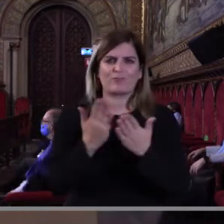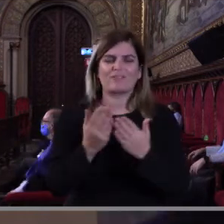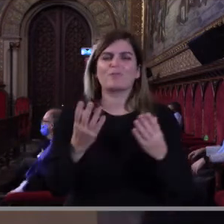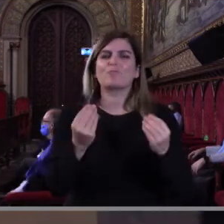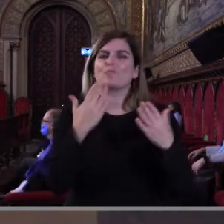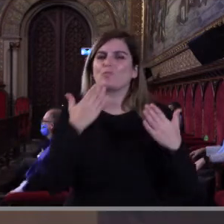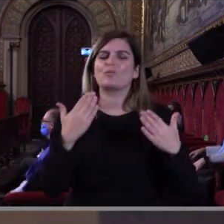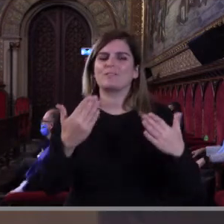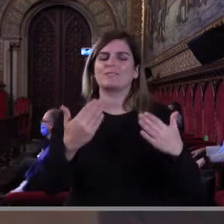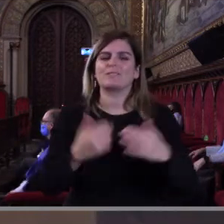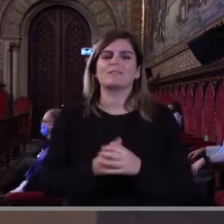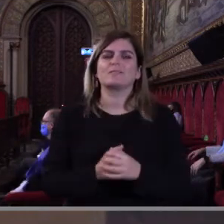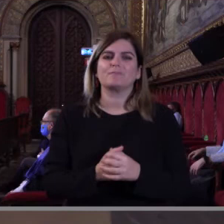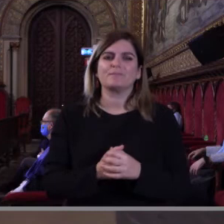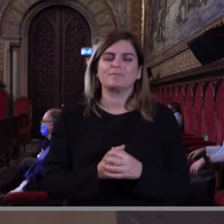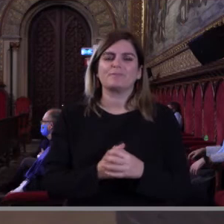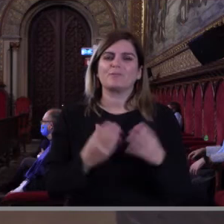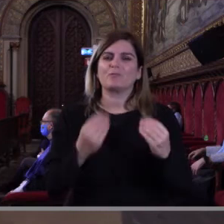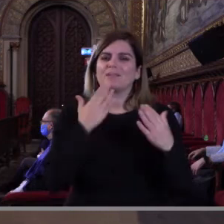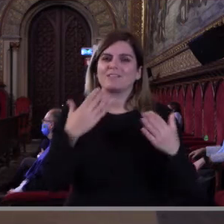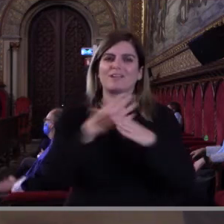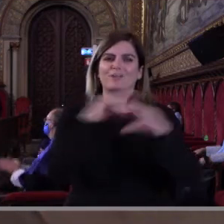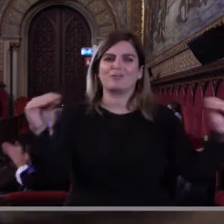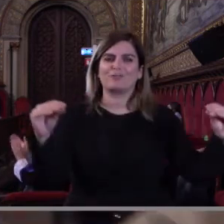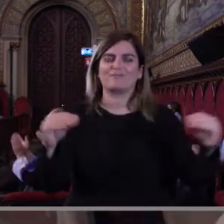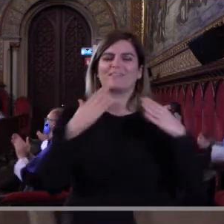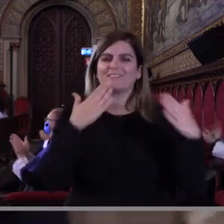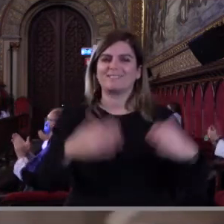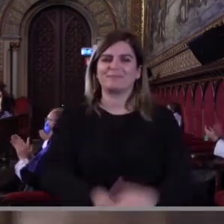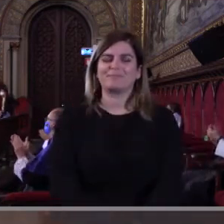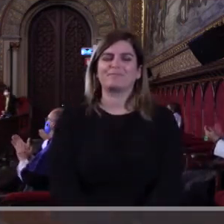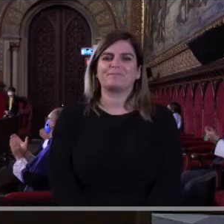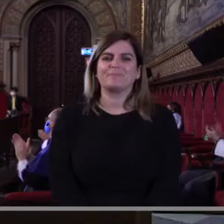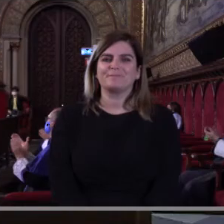Moltíssimes gràcies. Moltes gràcies a tots.